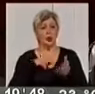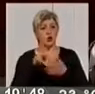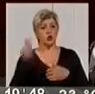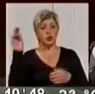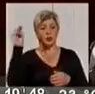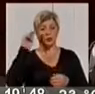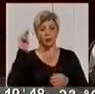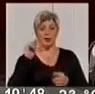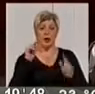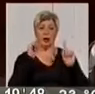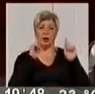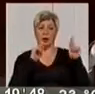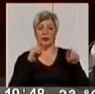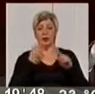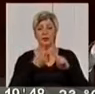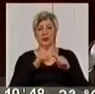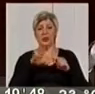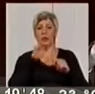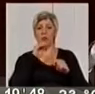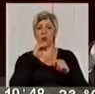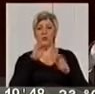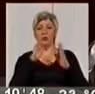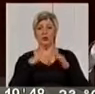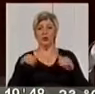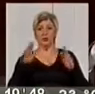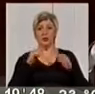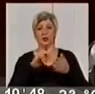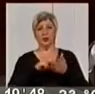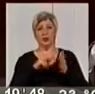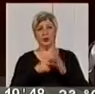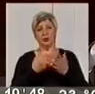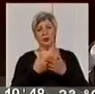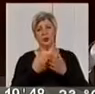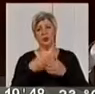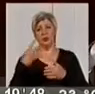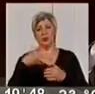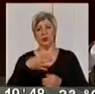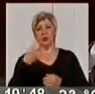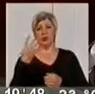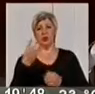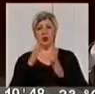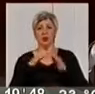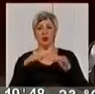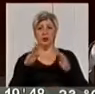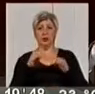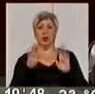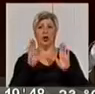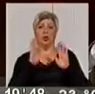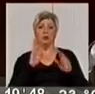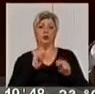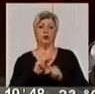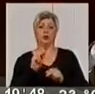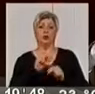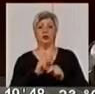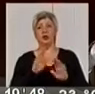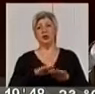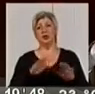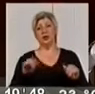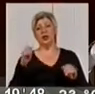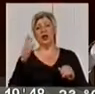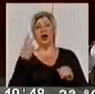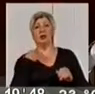цих мовних таборах, а їх заплановано десь 44 мовних табори, будуть навчати дітей англійській,